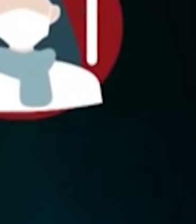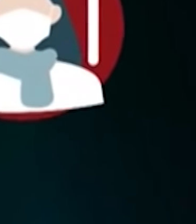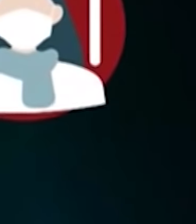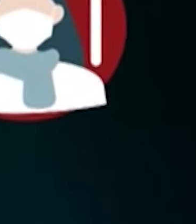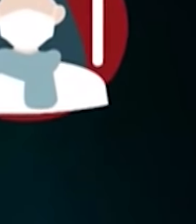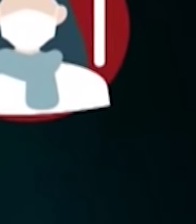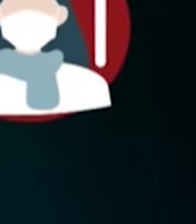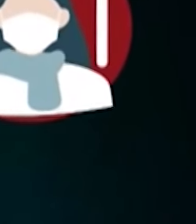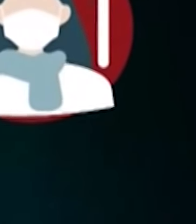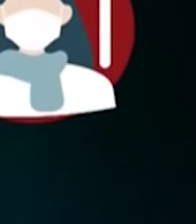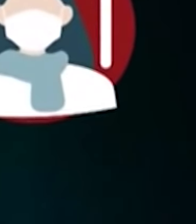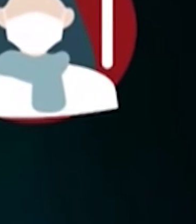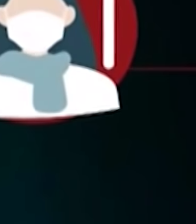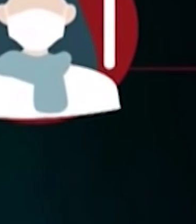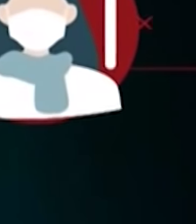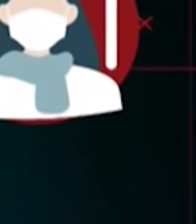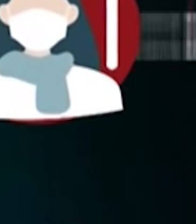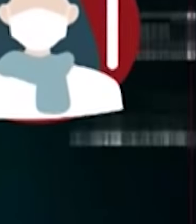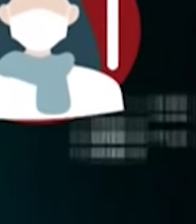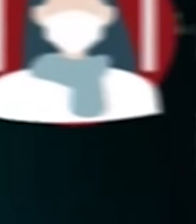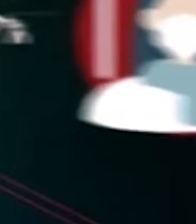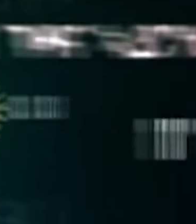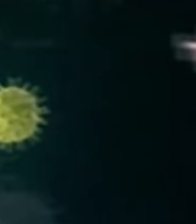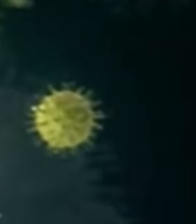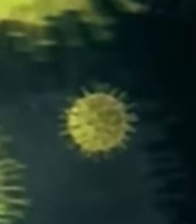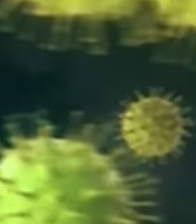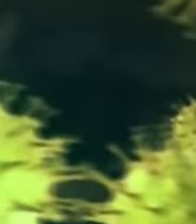ካብ ገዛና ኣይንውፃ